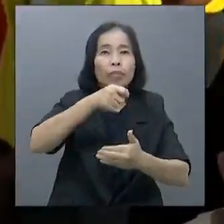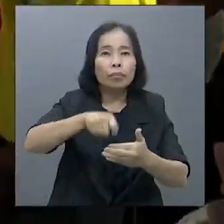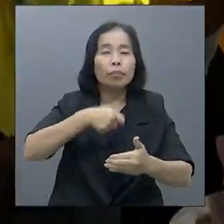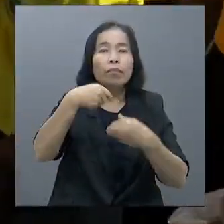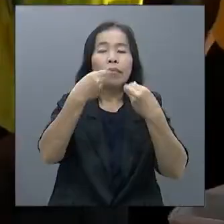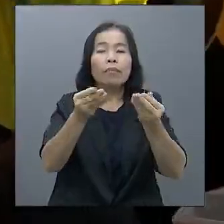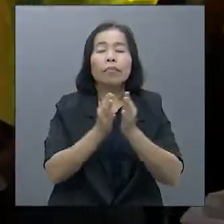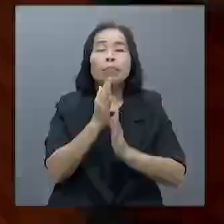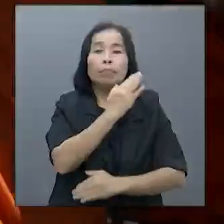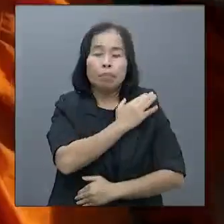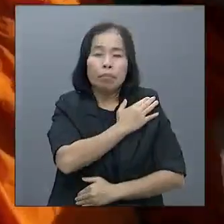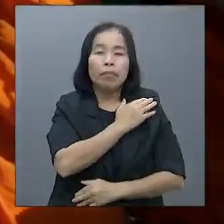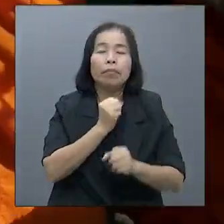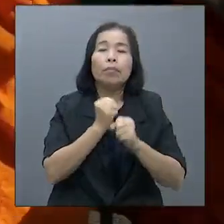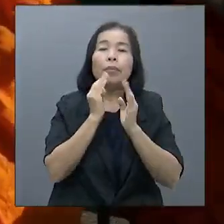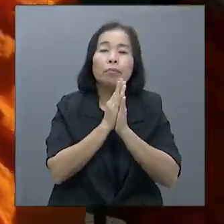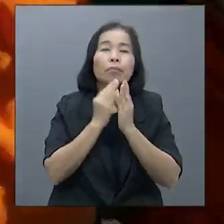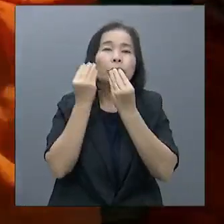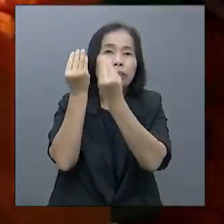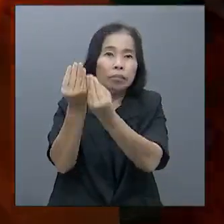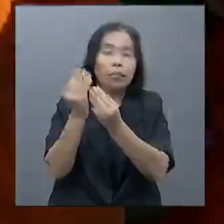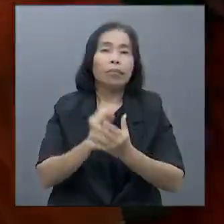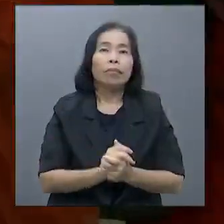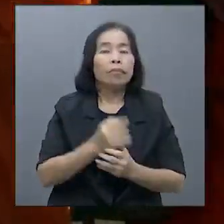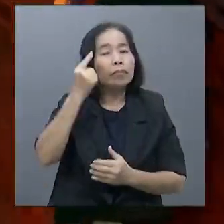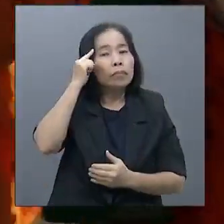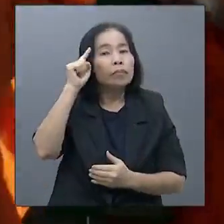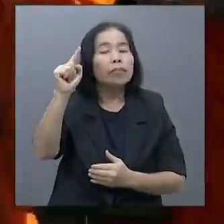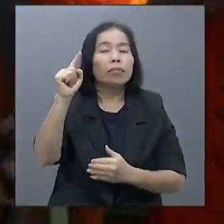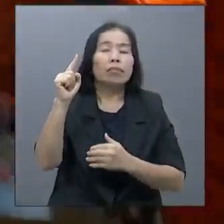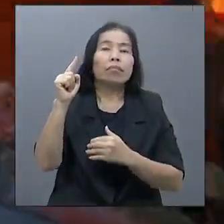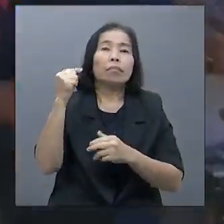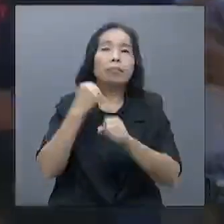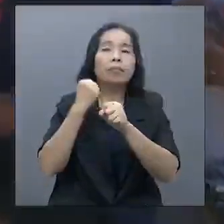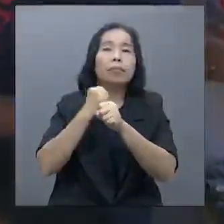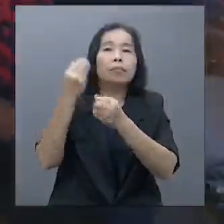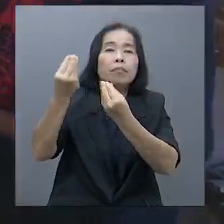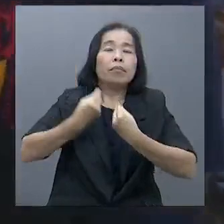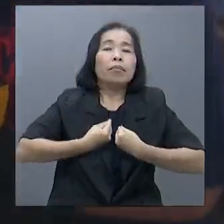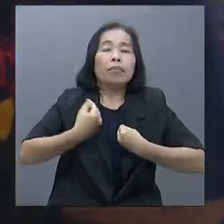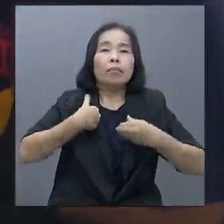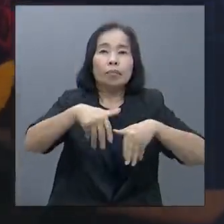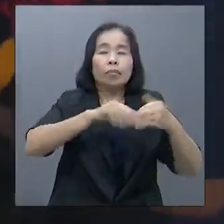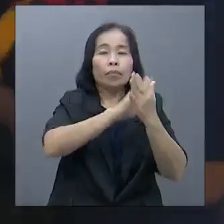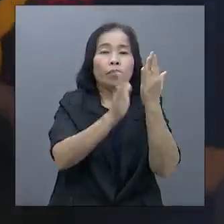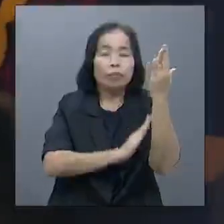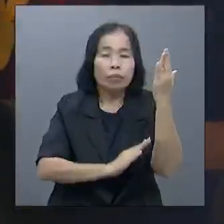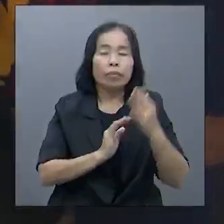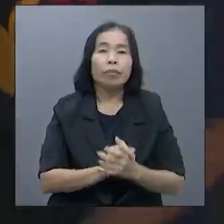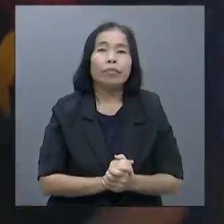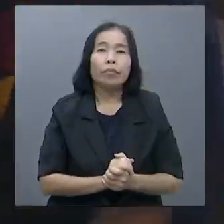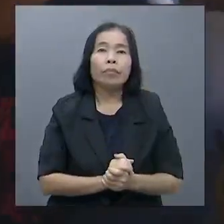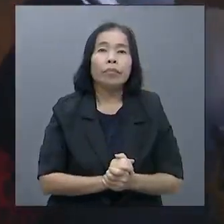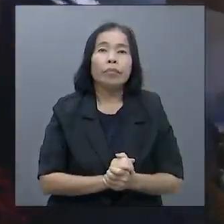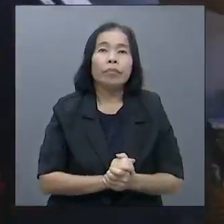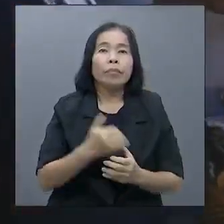ศลเพื่อถวายเป็นพระราชกุศลและรำลึกถึงพระมหากรุณาธิคุณอันล้นพ้นต่อพสกนิกรชาวไทยตลอด